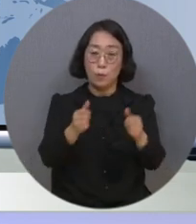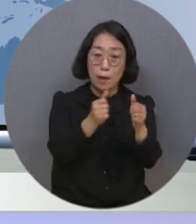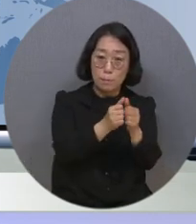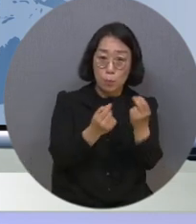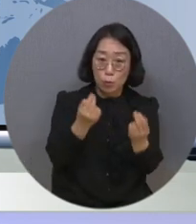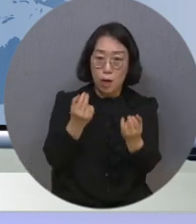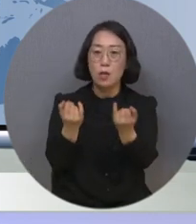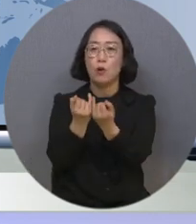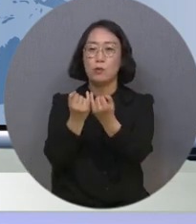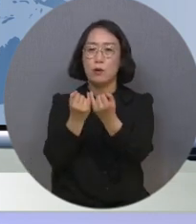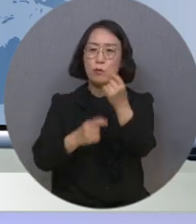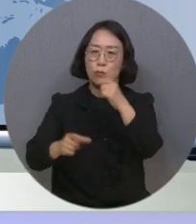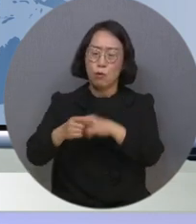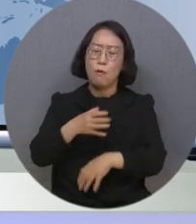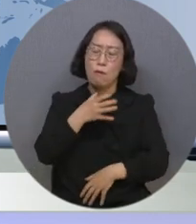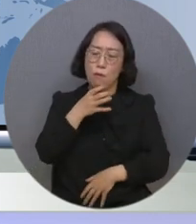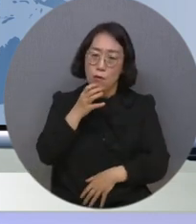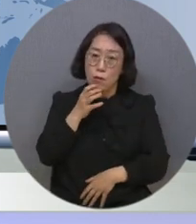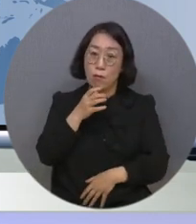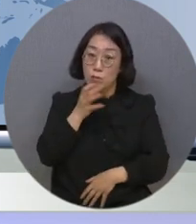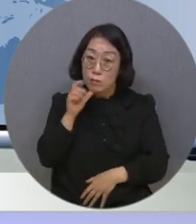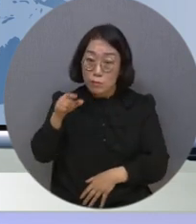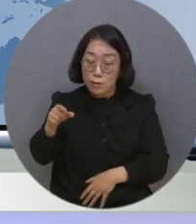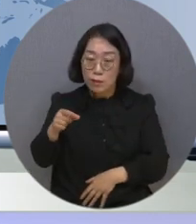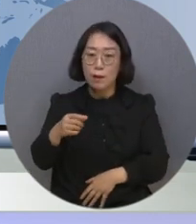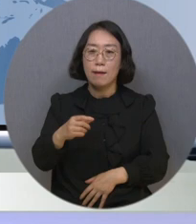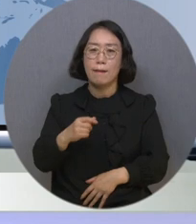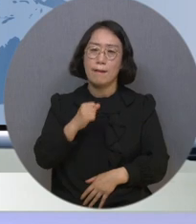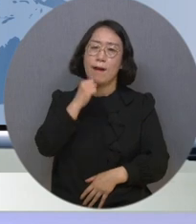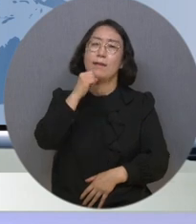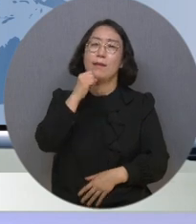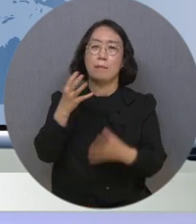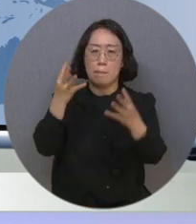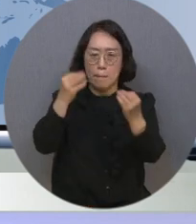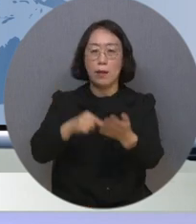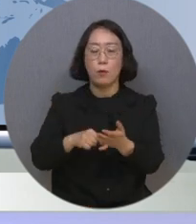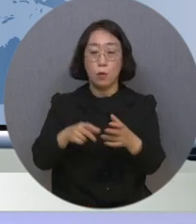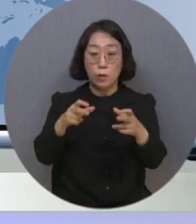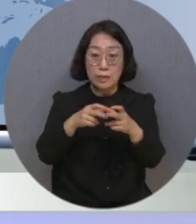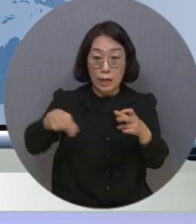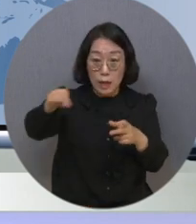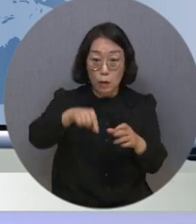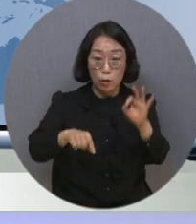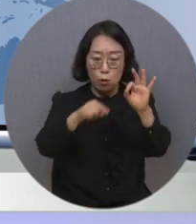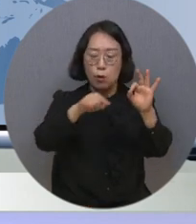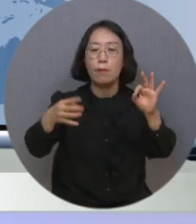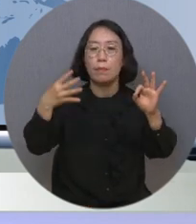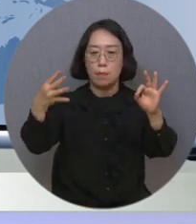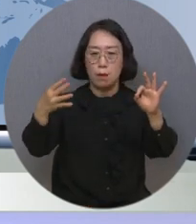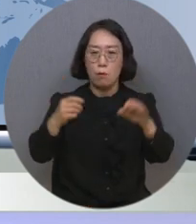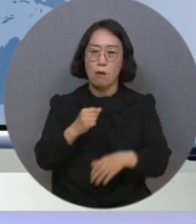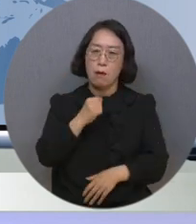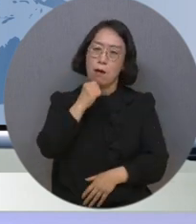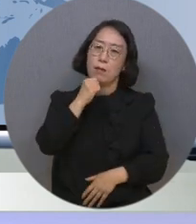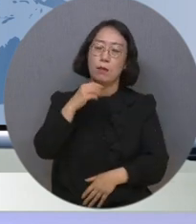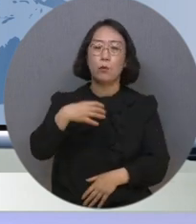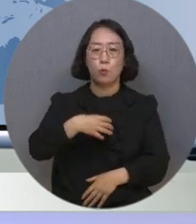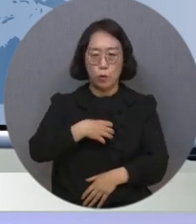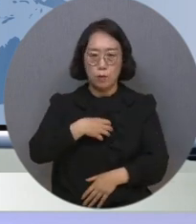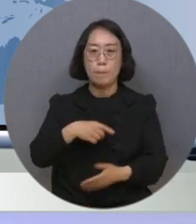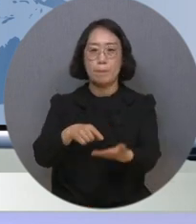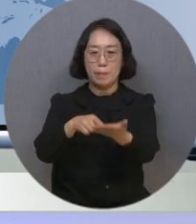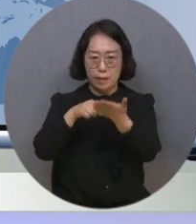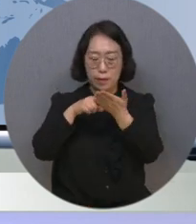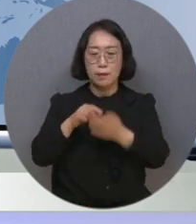남성보다는 여성이 그 비율이 높다고 하는데요. 장애가 있는 경우엔 10명 중 4명이 빈곤의 위험에 놓여 있는 것으로